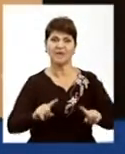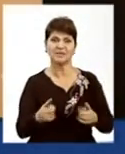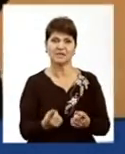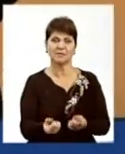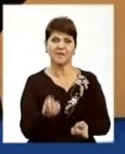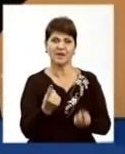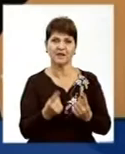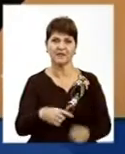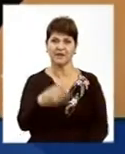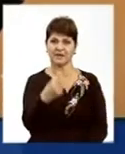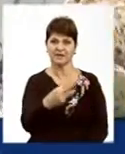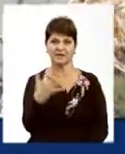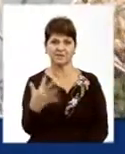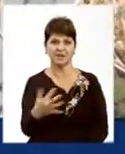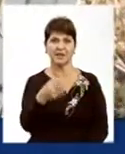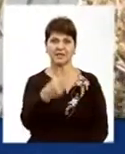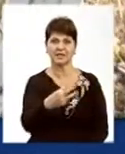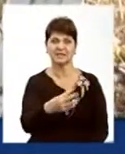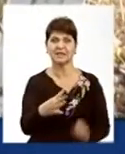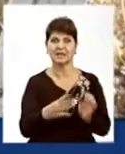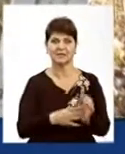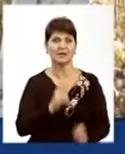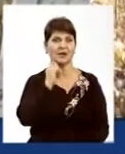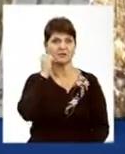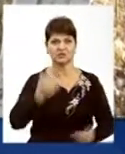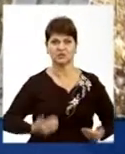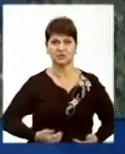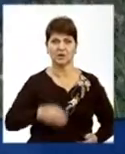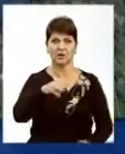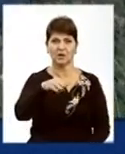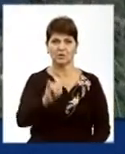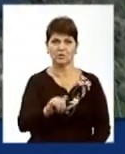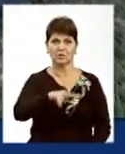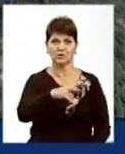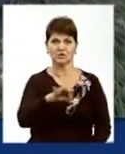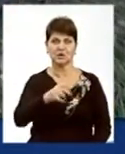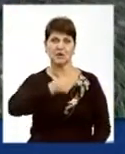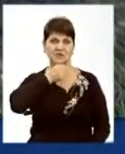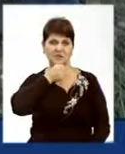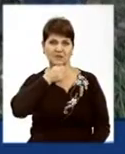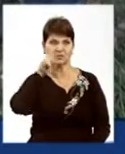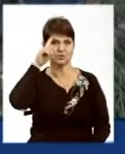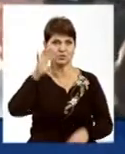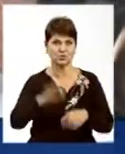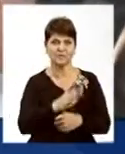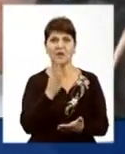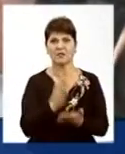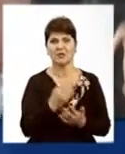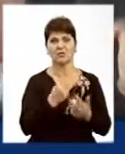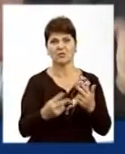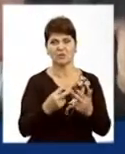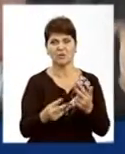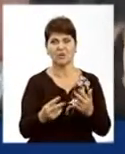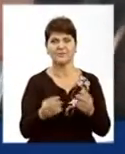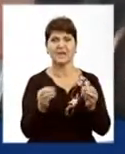затриманими виявились 35 та 39-річні жителі Тульчина. Старший чоловіків має тюремний стаж. 10